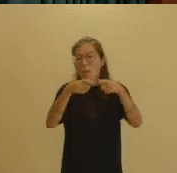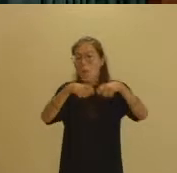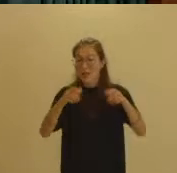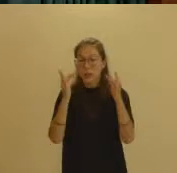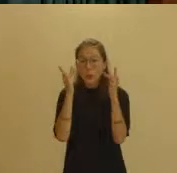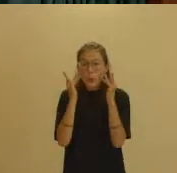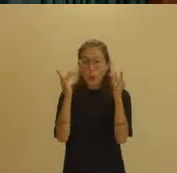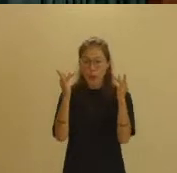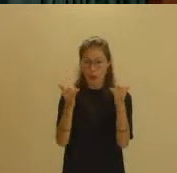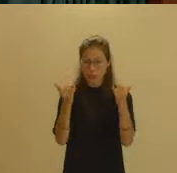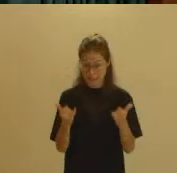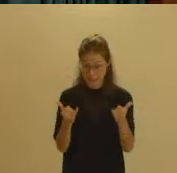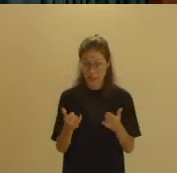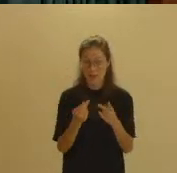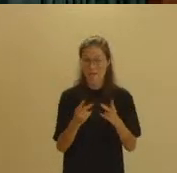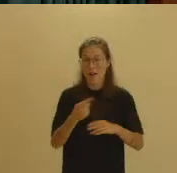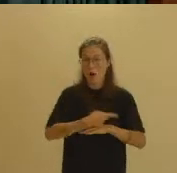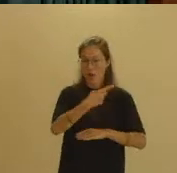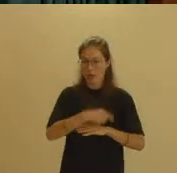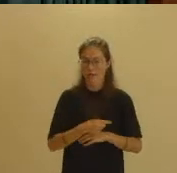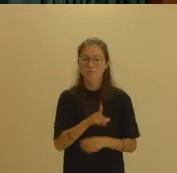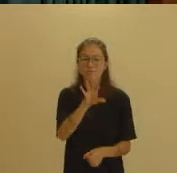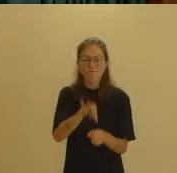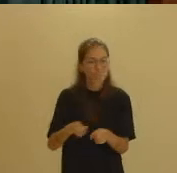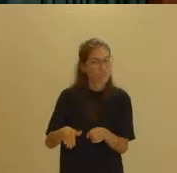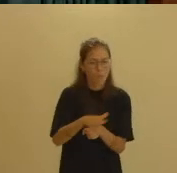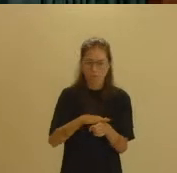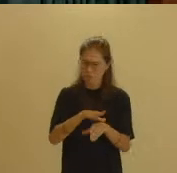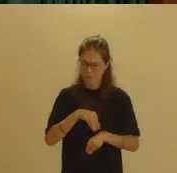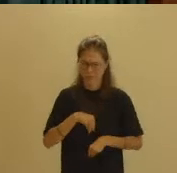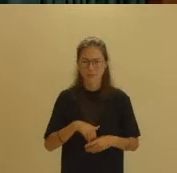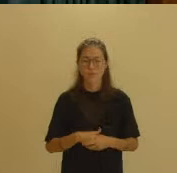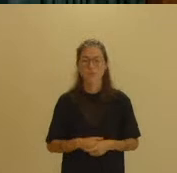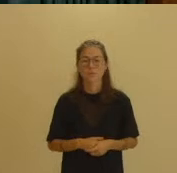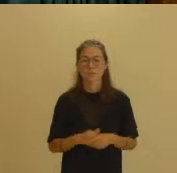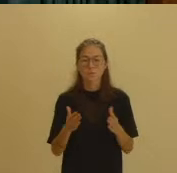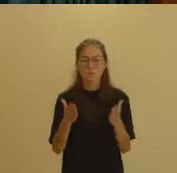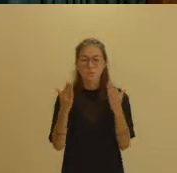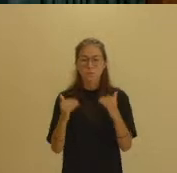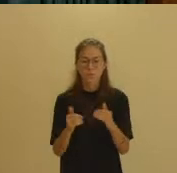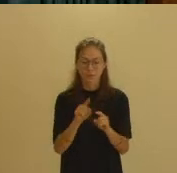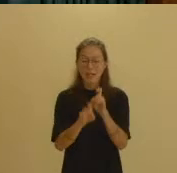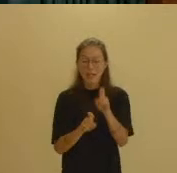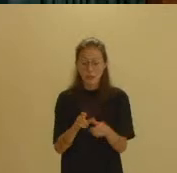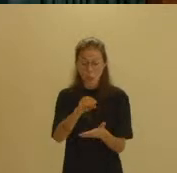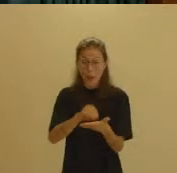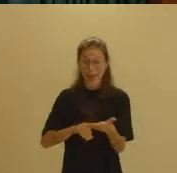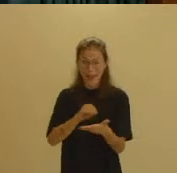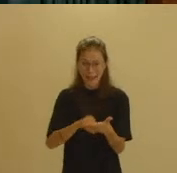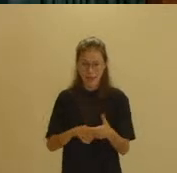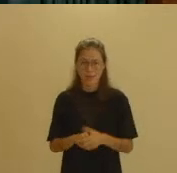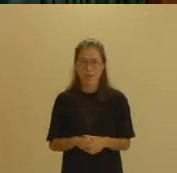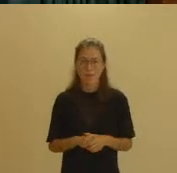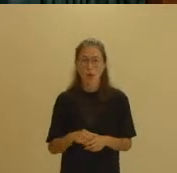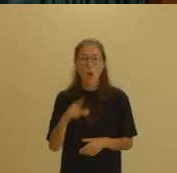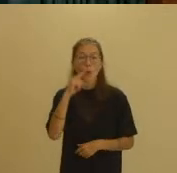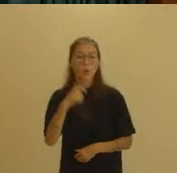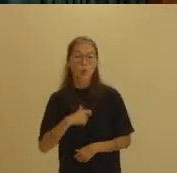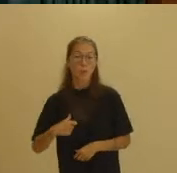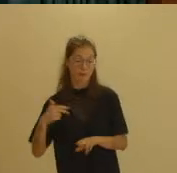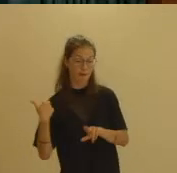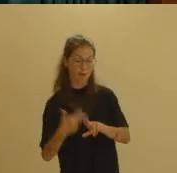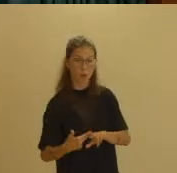application à Hendaye. Adopté à l'unanimité. Question écrite. Réponse de Monsieur le